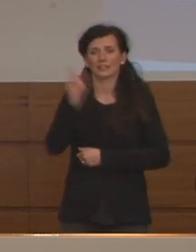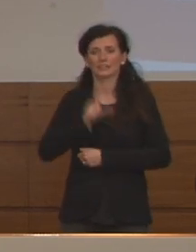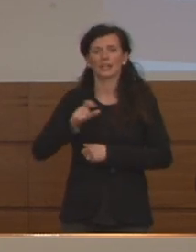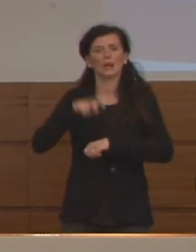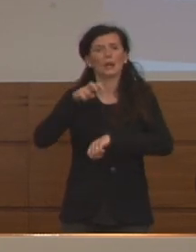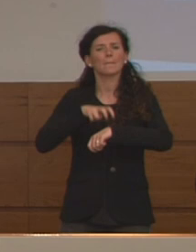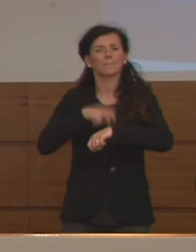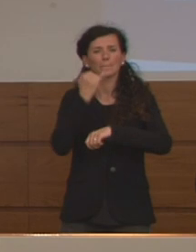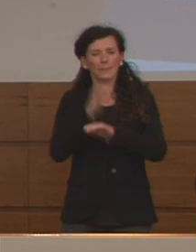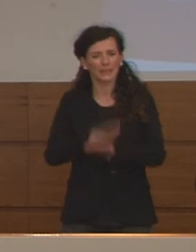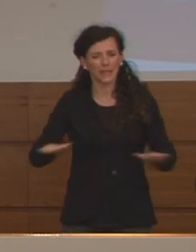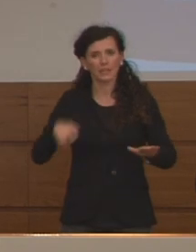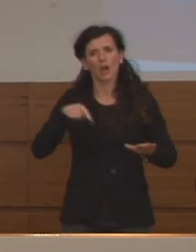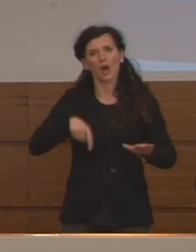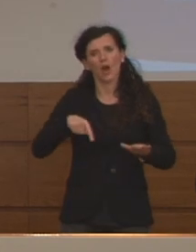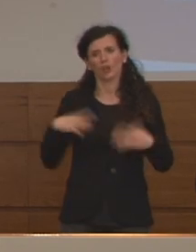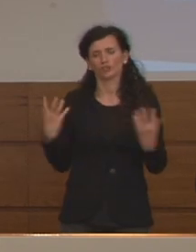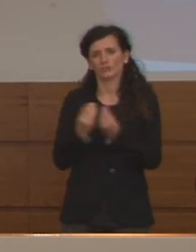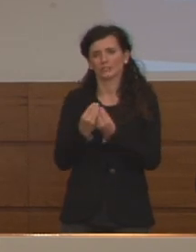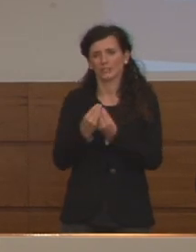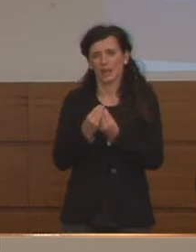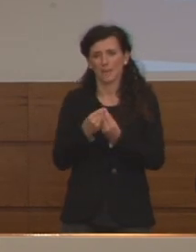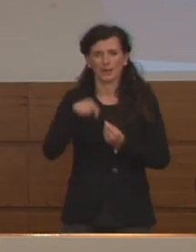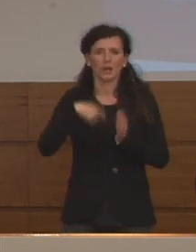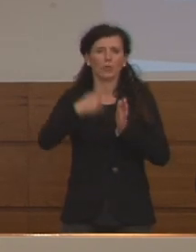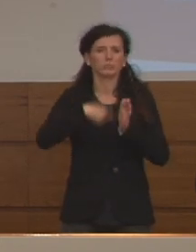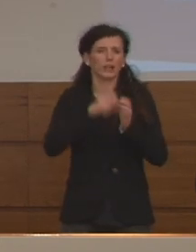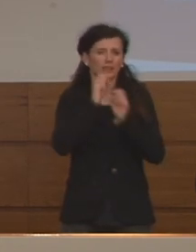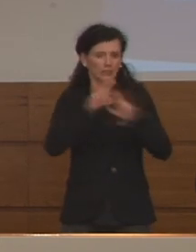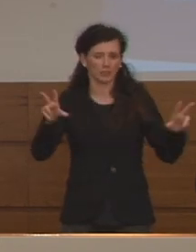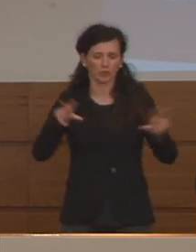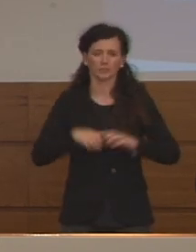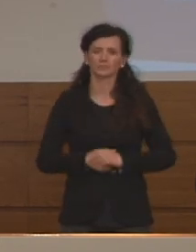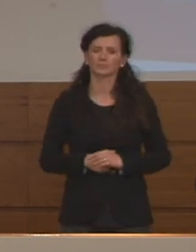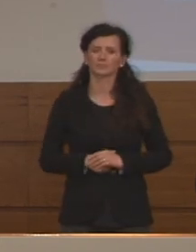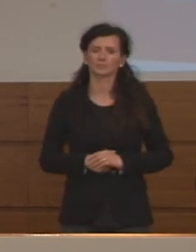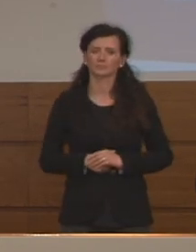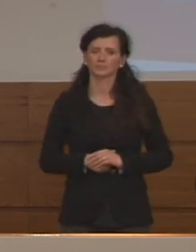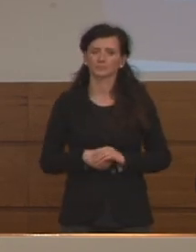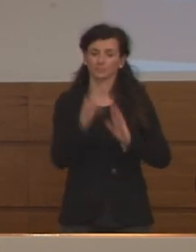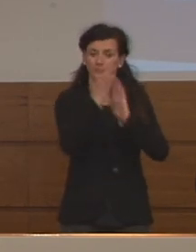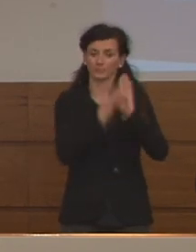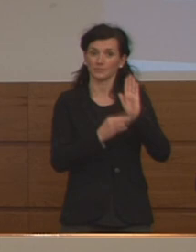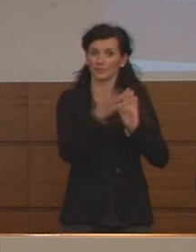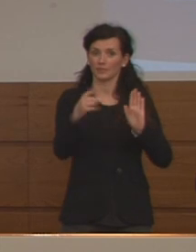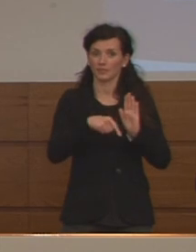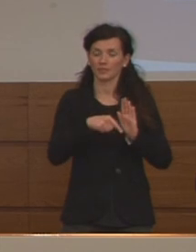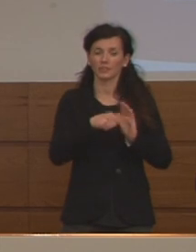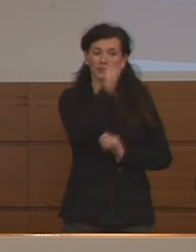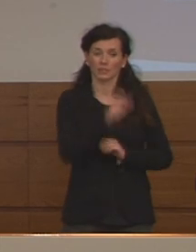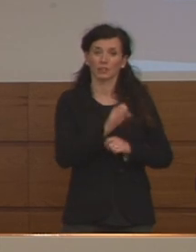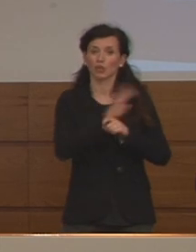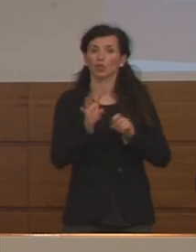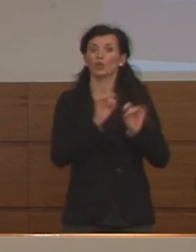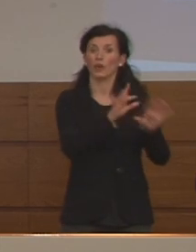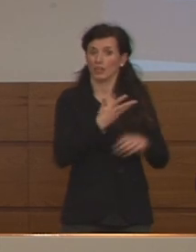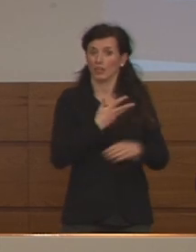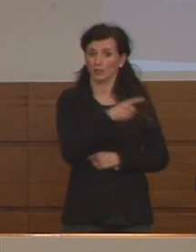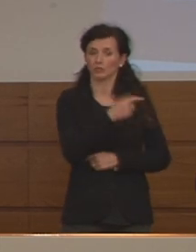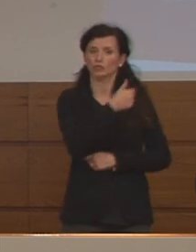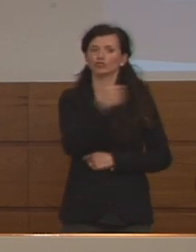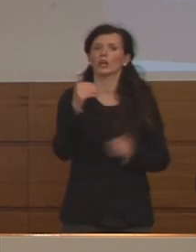oggi mi accompagna in questo incontro partiamo dai dati di oggi ad oggi il totale delle persone attualmente positivi e di